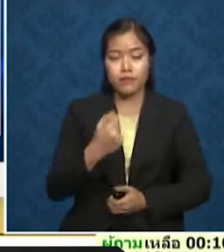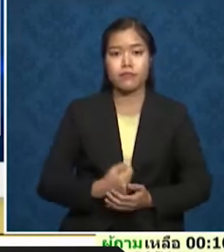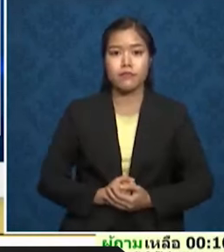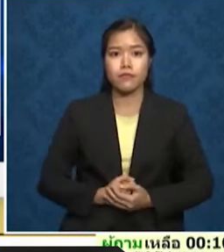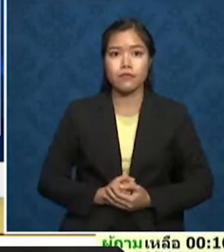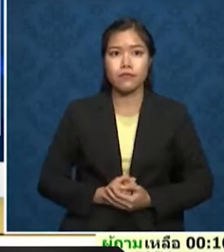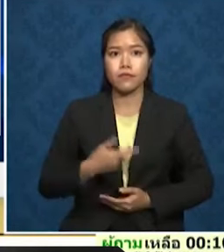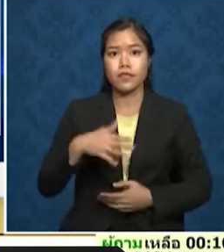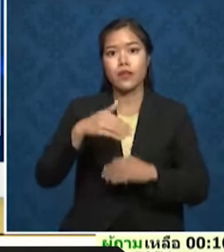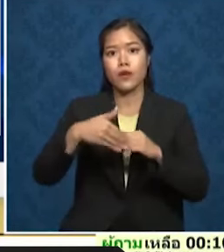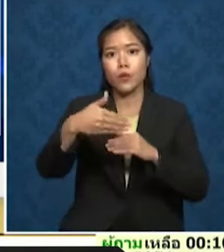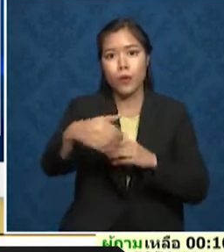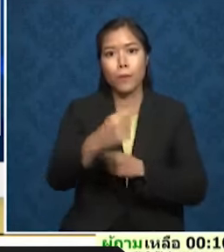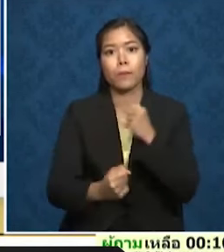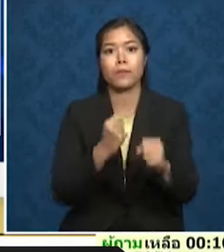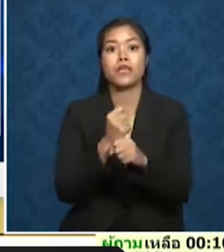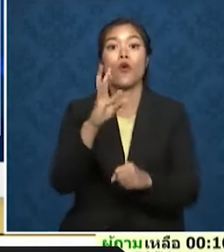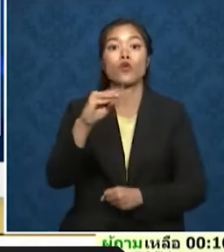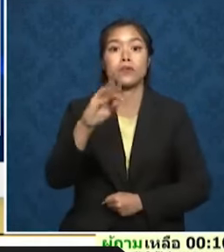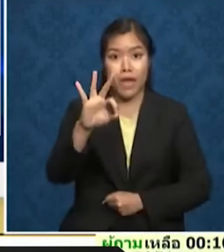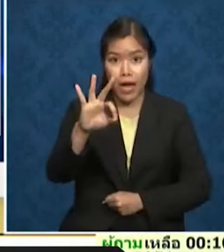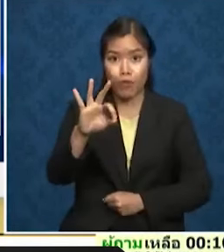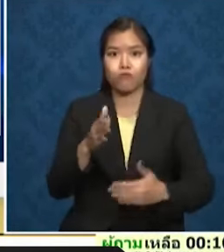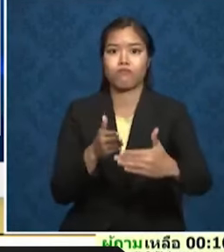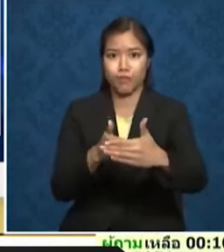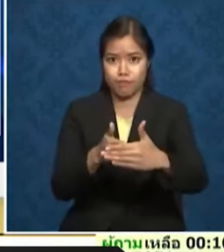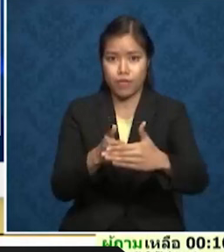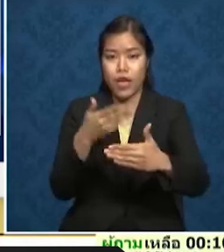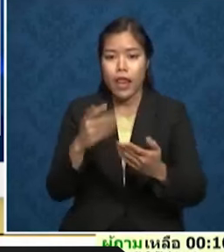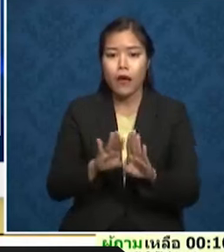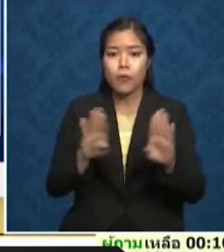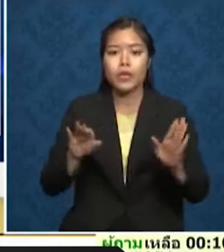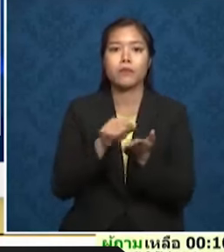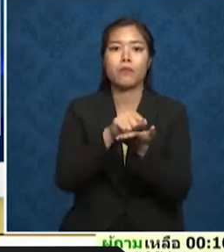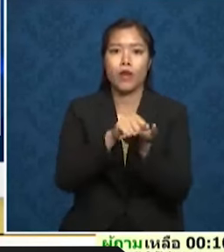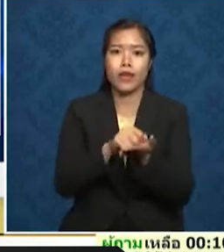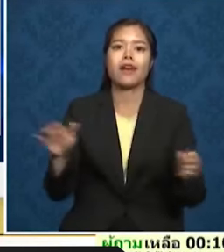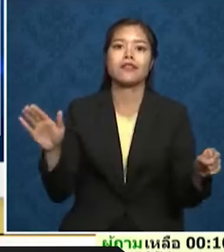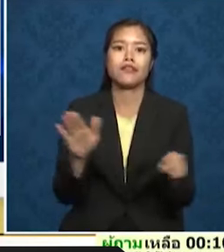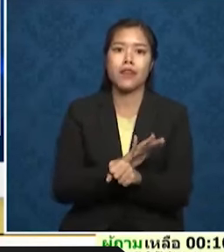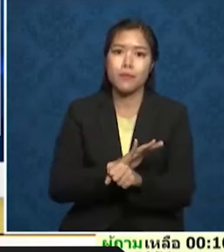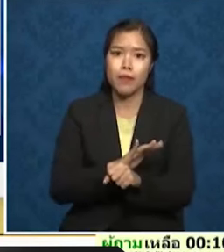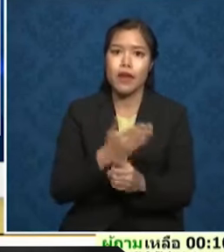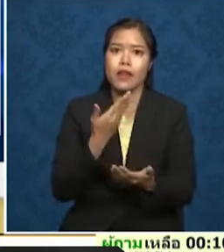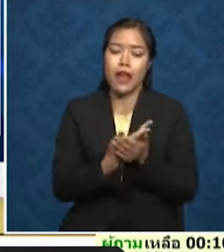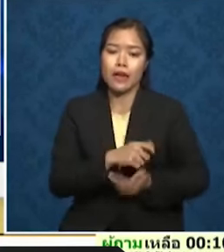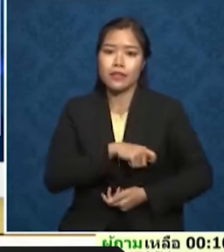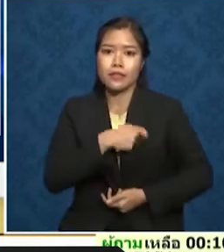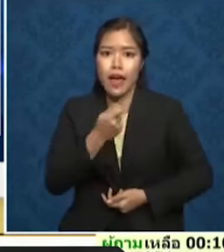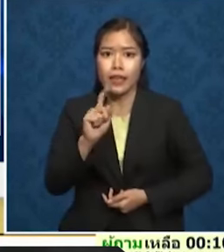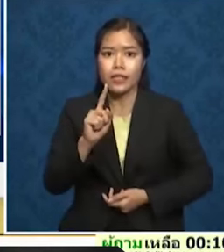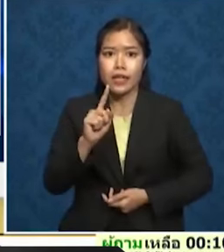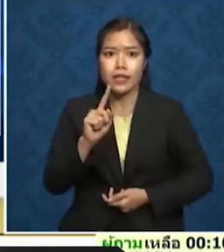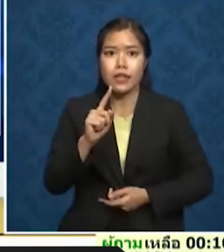ง2569ค่ะแล้วก็พร้อมที่จะเปิดให้บริการเต็มรูปแบบและเริ่มเก็บค่าผ่านทางในช่วงต้น